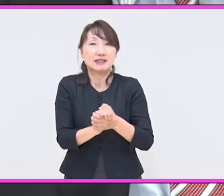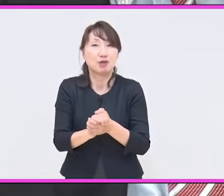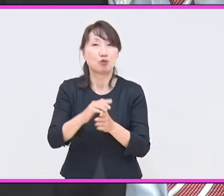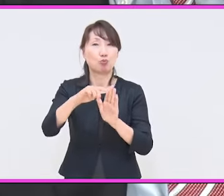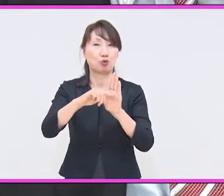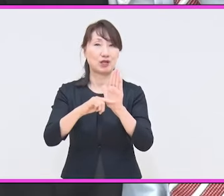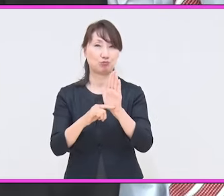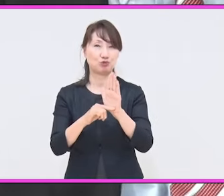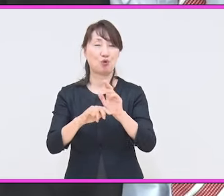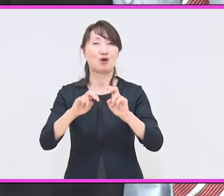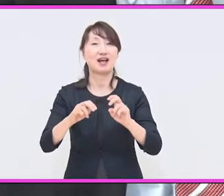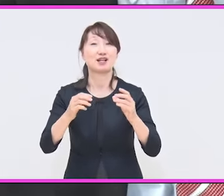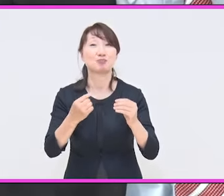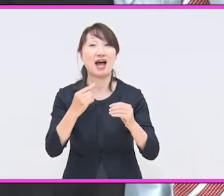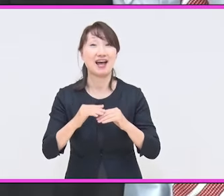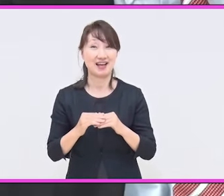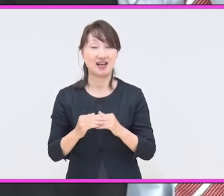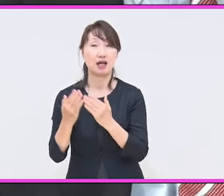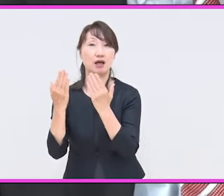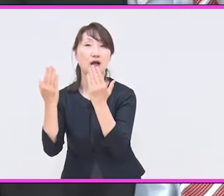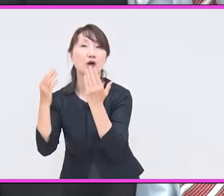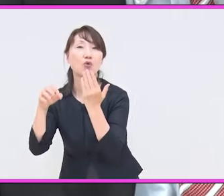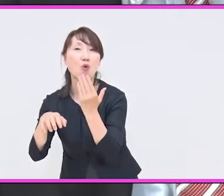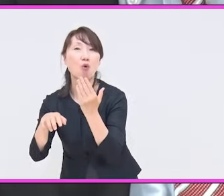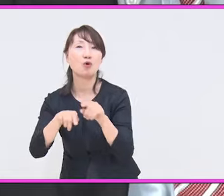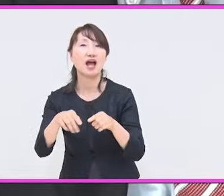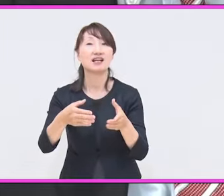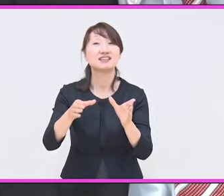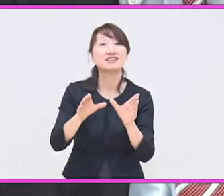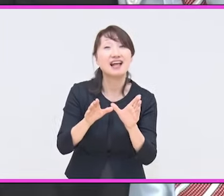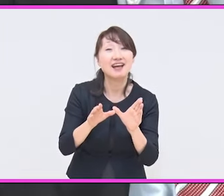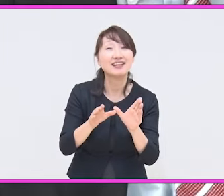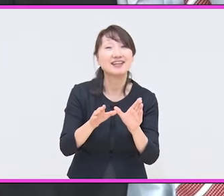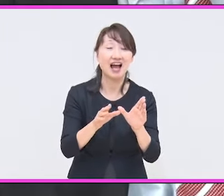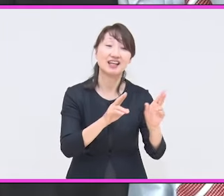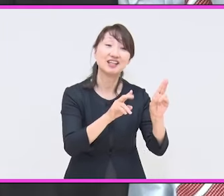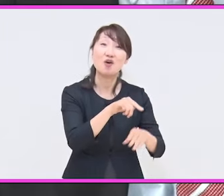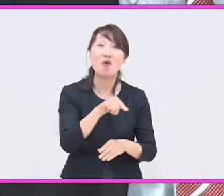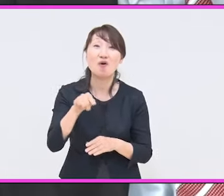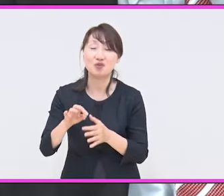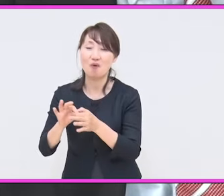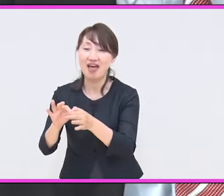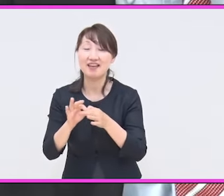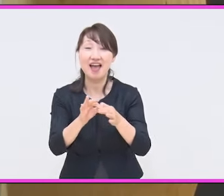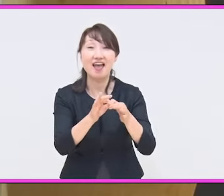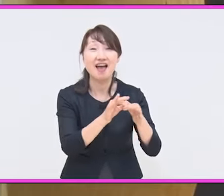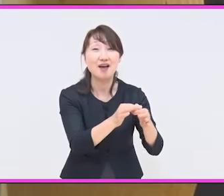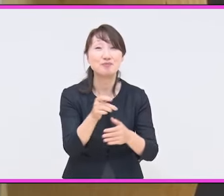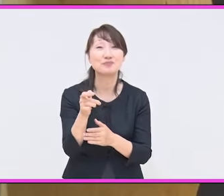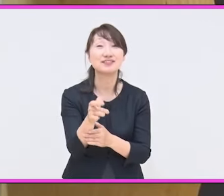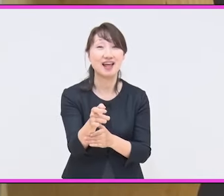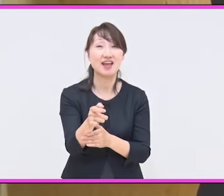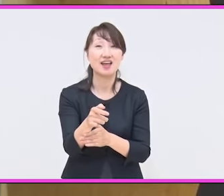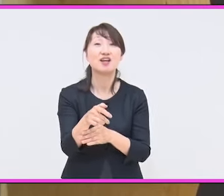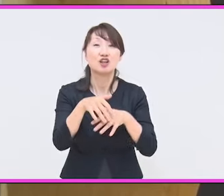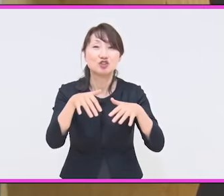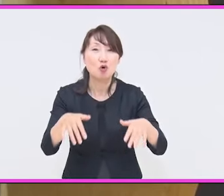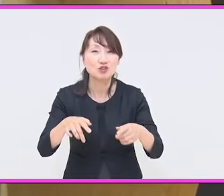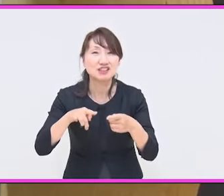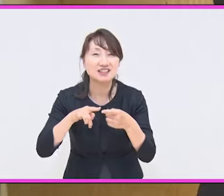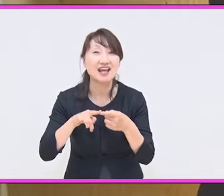のを開発して、まあ、学校とか自治体とか民間企業と連携してですね、組織的